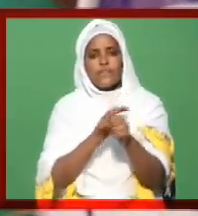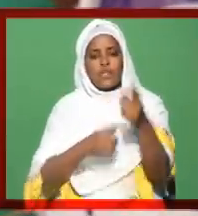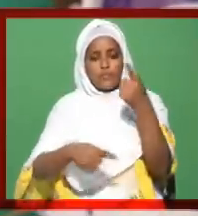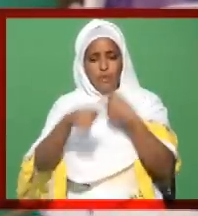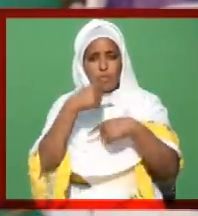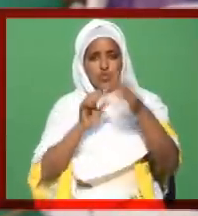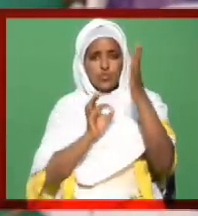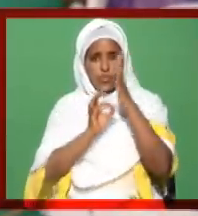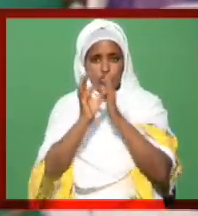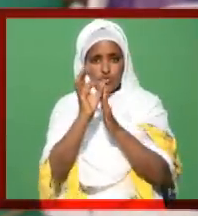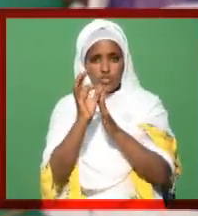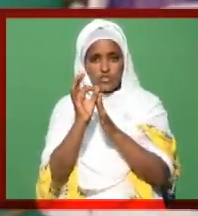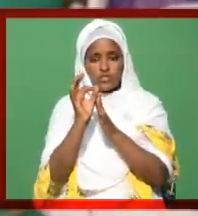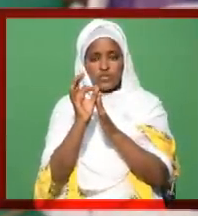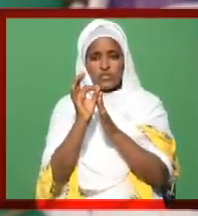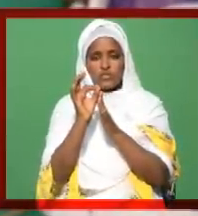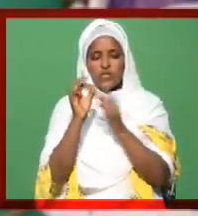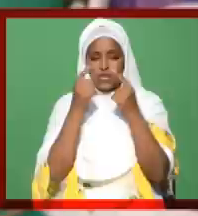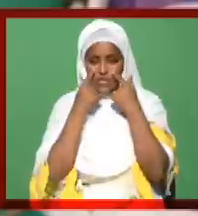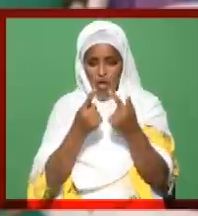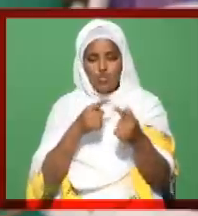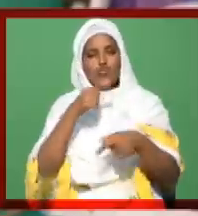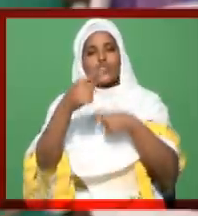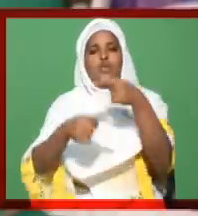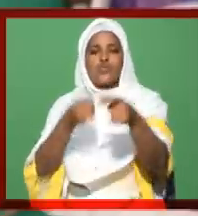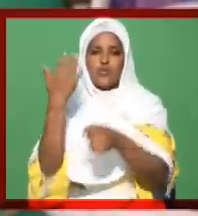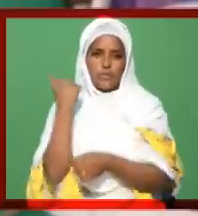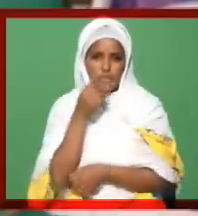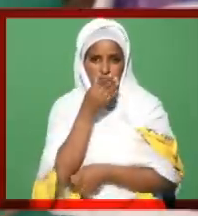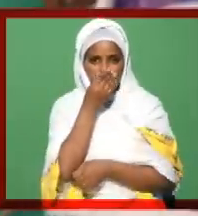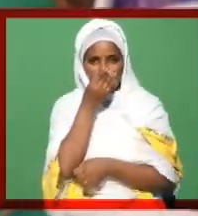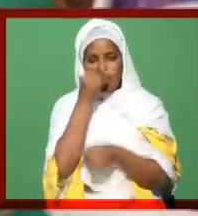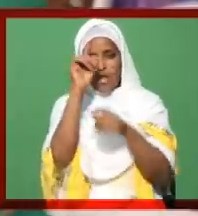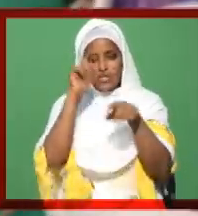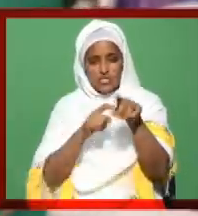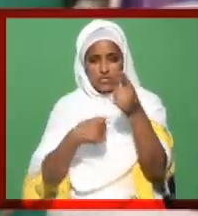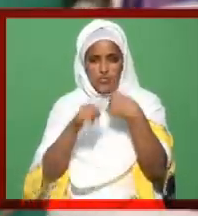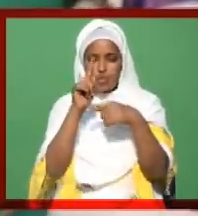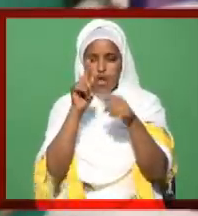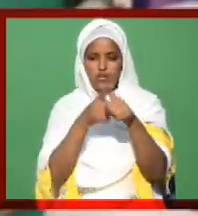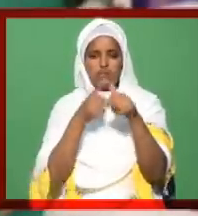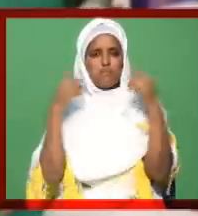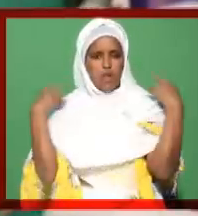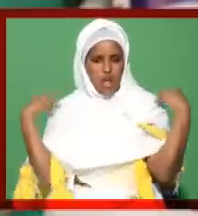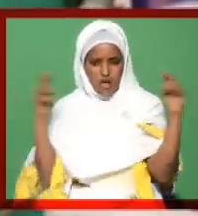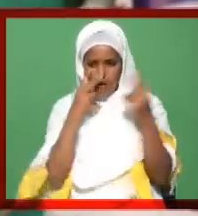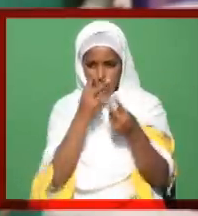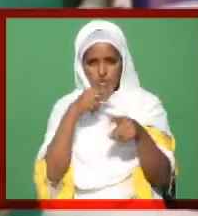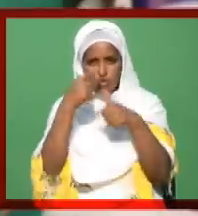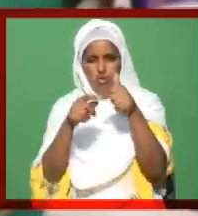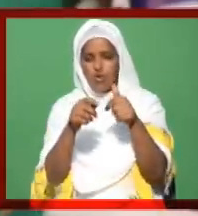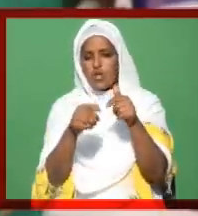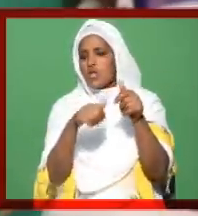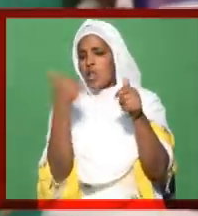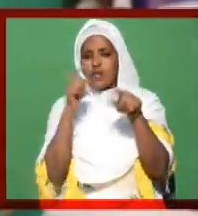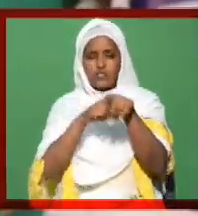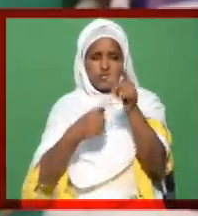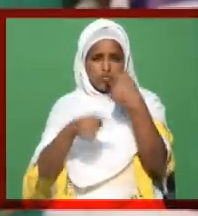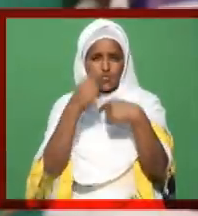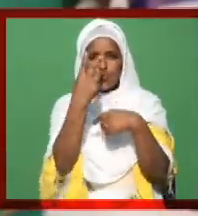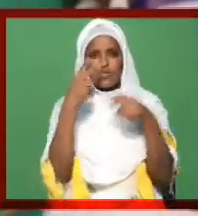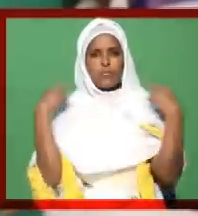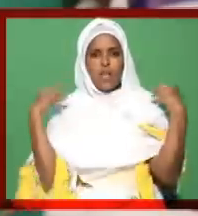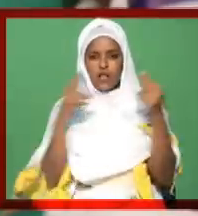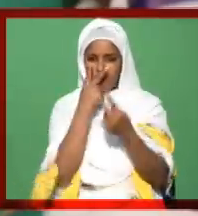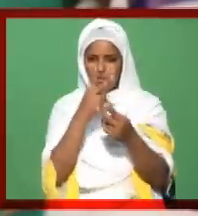بمت تبات كتر أن يأيوه دون أبدا. عندك زي سمة تو عند ملاك أي توي مدارلو ليلاك زي سمة تو رغم هولت ملاك تناي توي